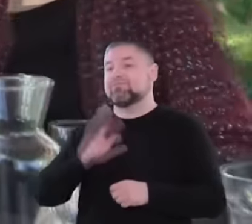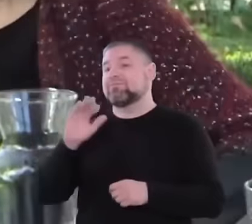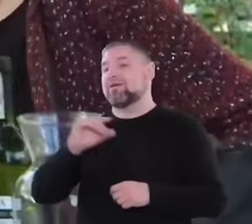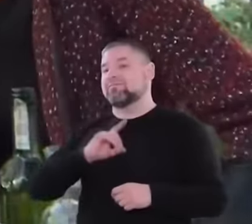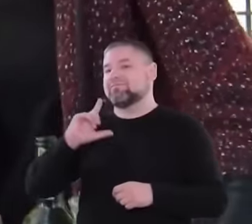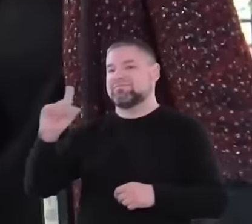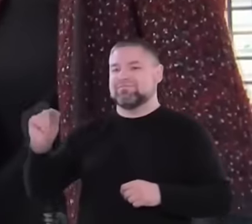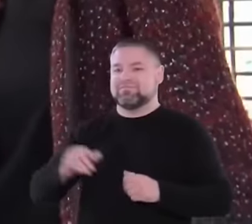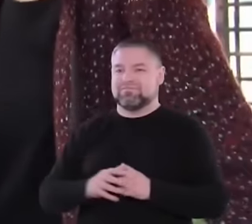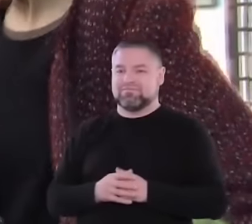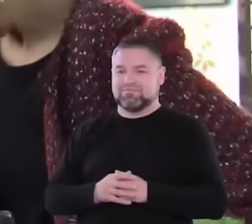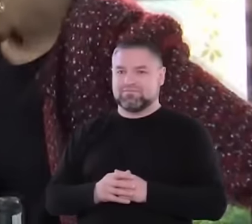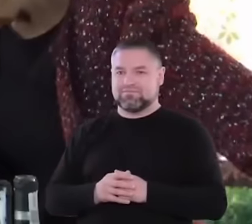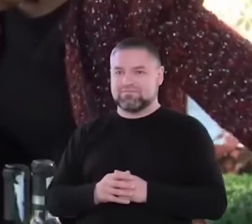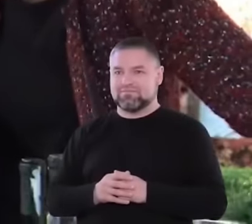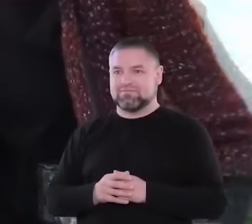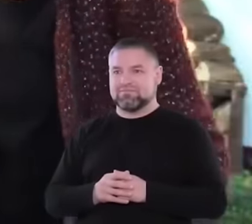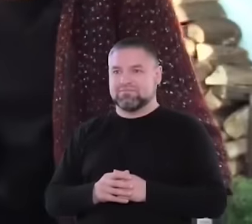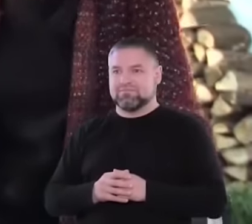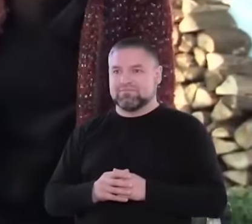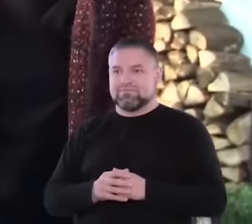Pa. Pa.